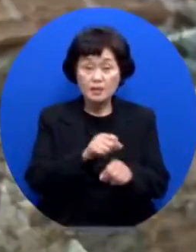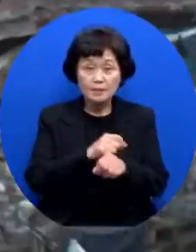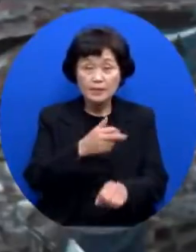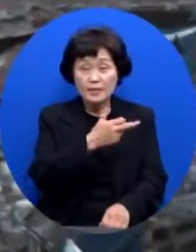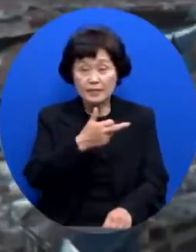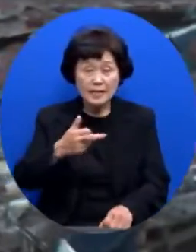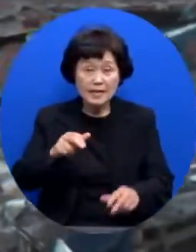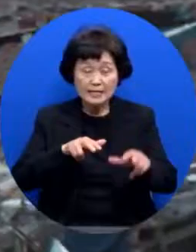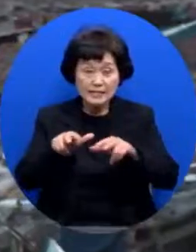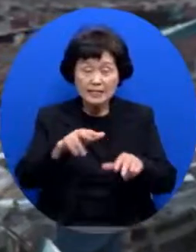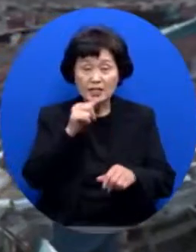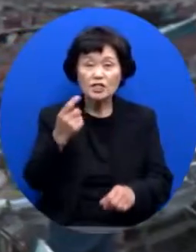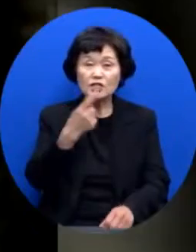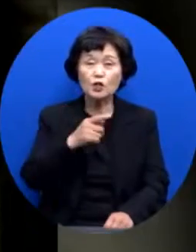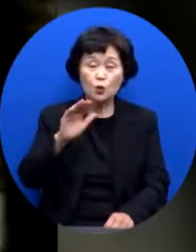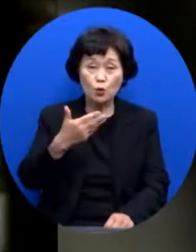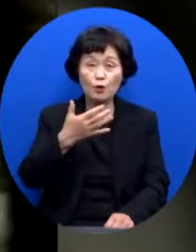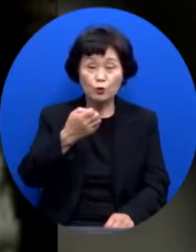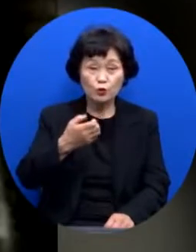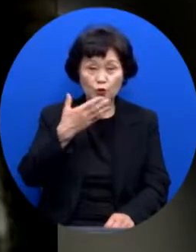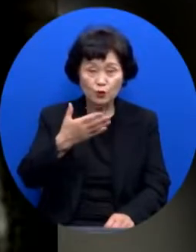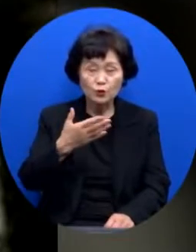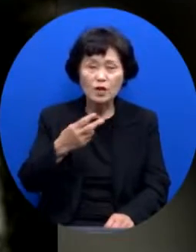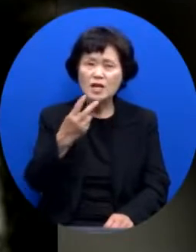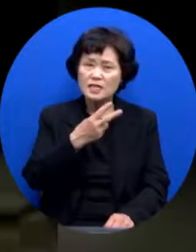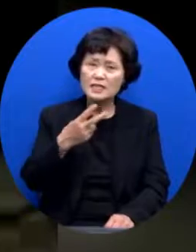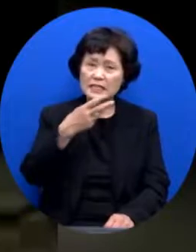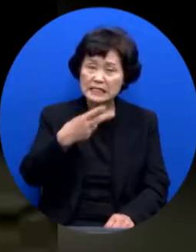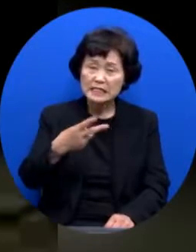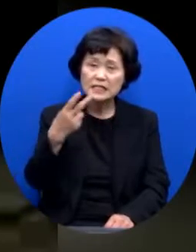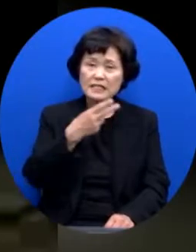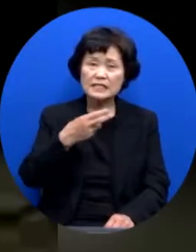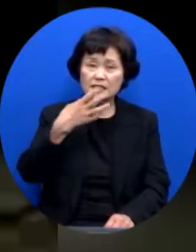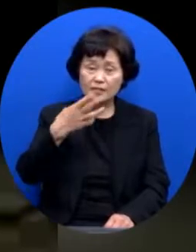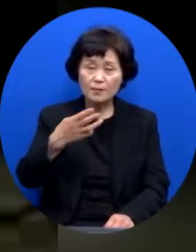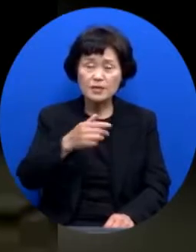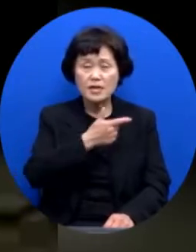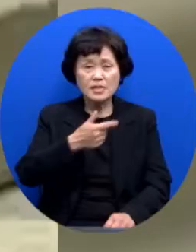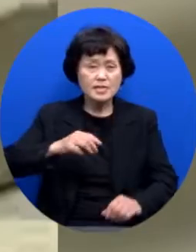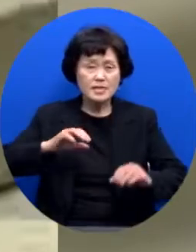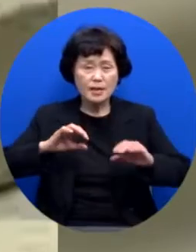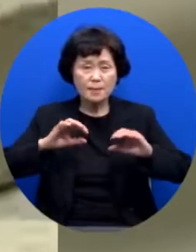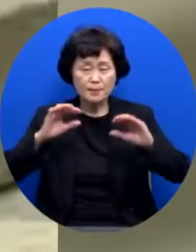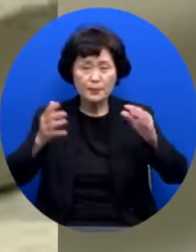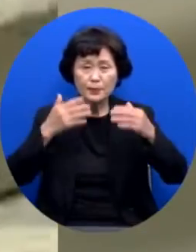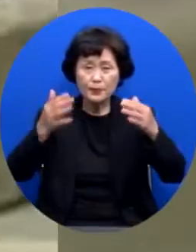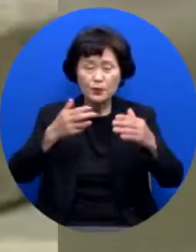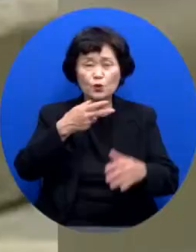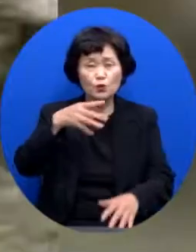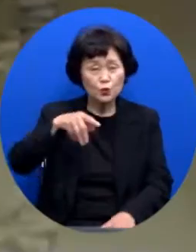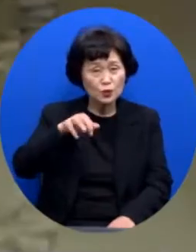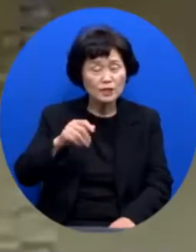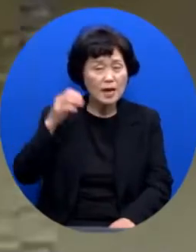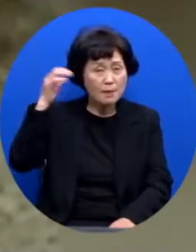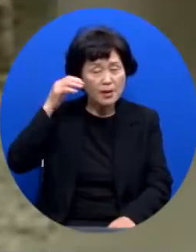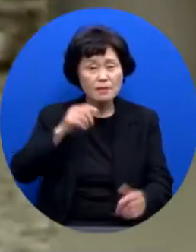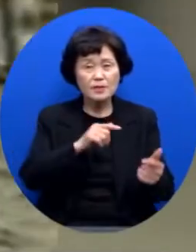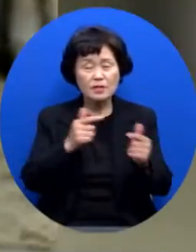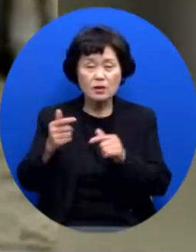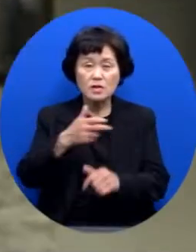발생했던 1999년, 2002년과 2003년에는 태풍 루사와 매미 등으로 큰 피해를